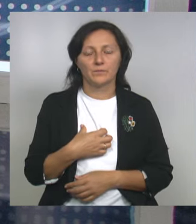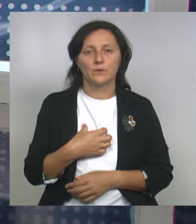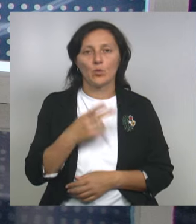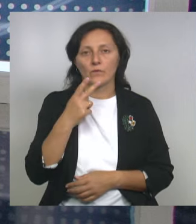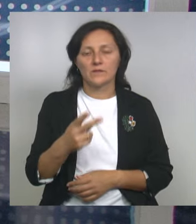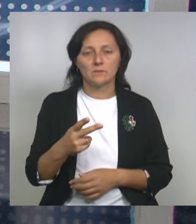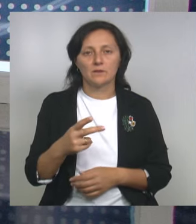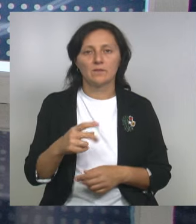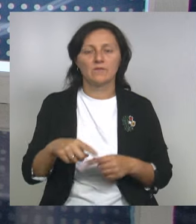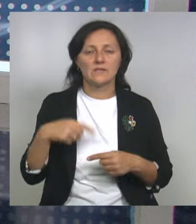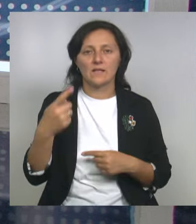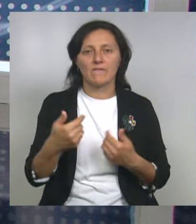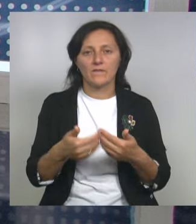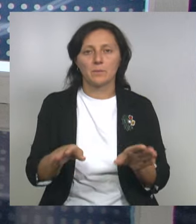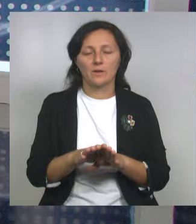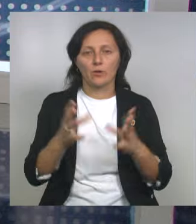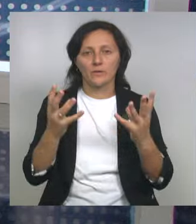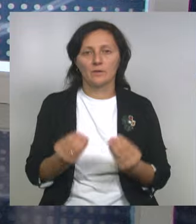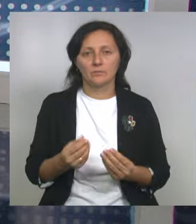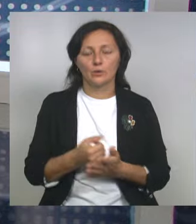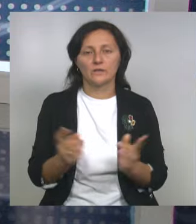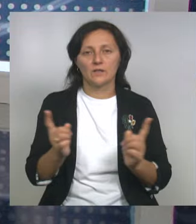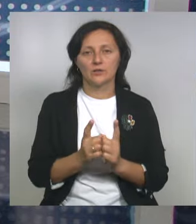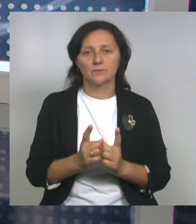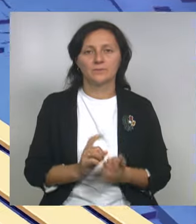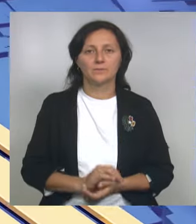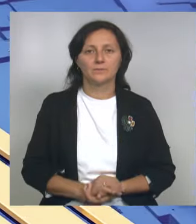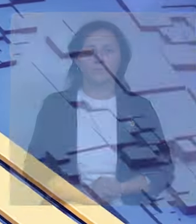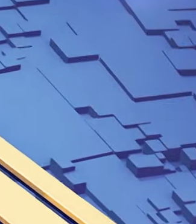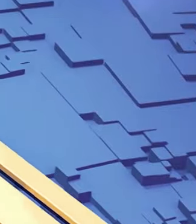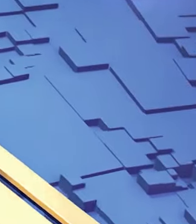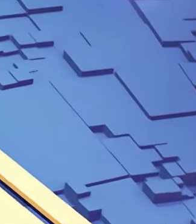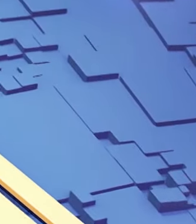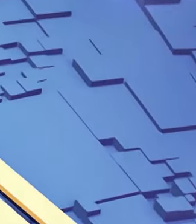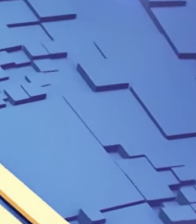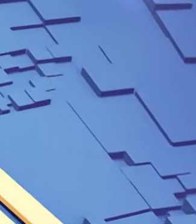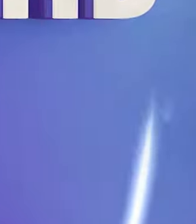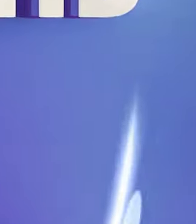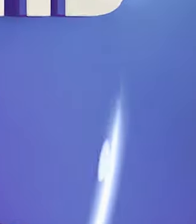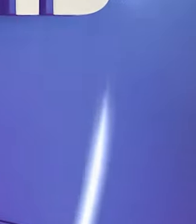студии увидимся уже в следующих выпусках «Такого дня». До встречи!